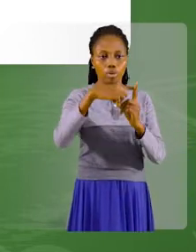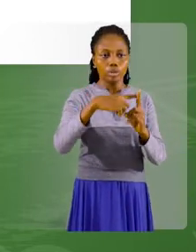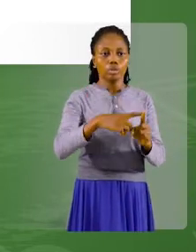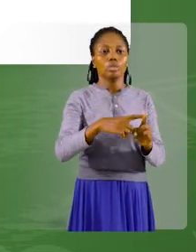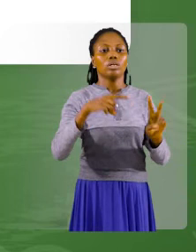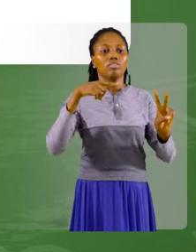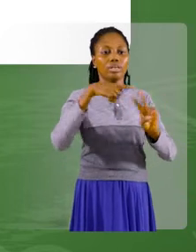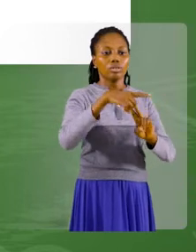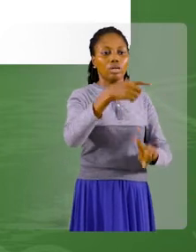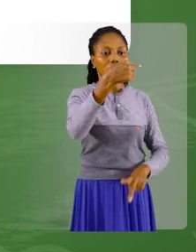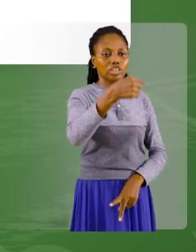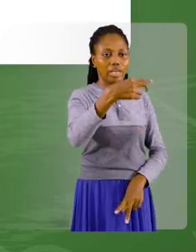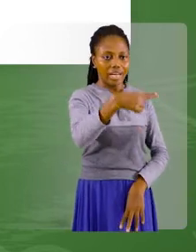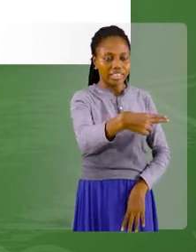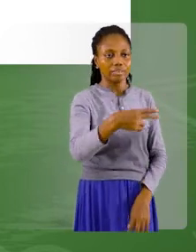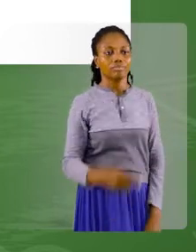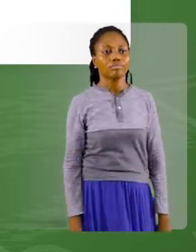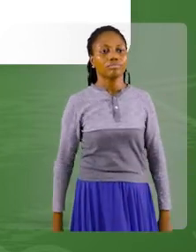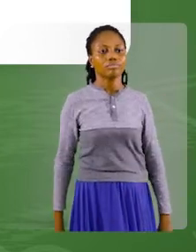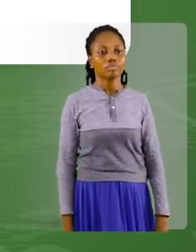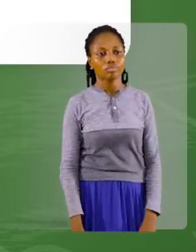plus GH.